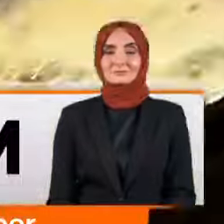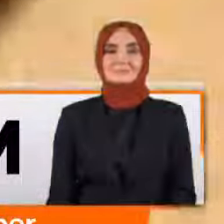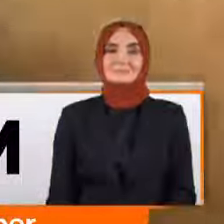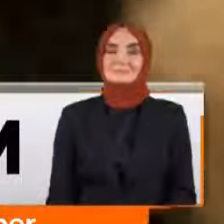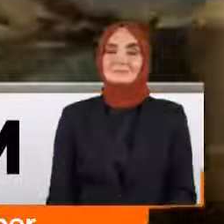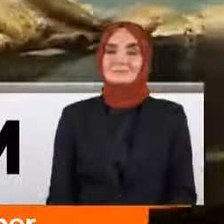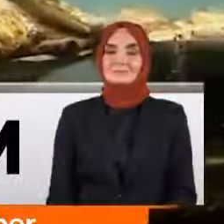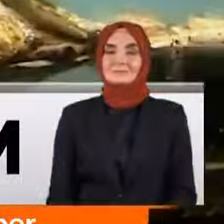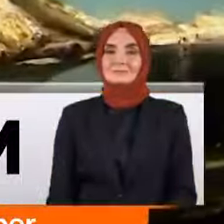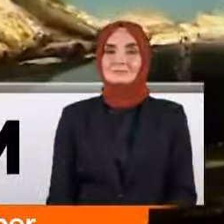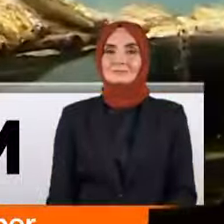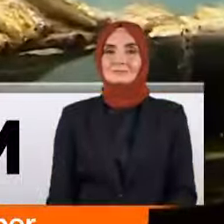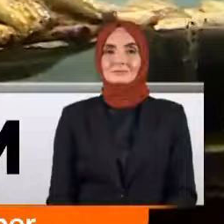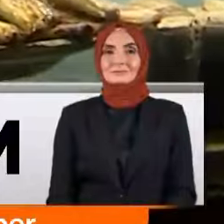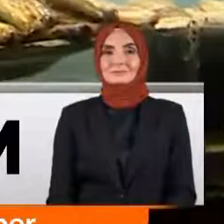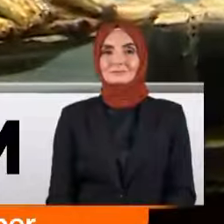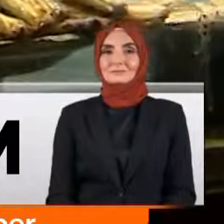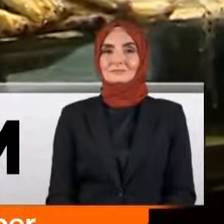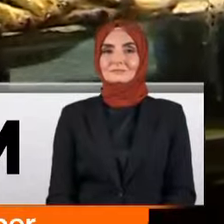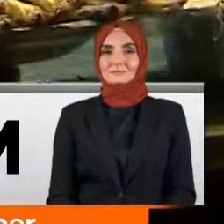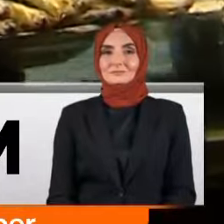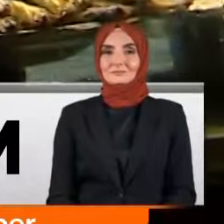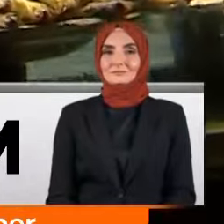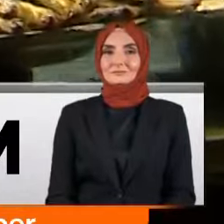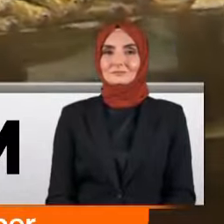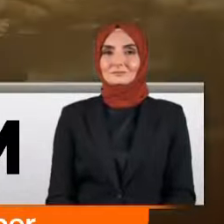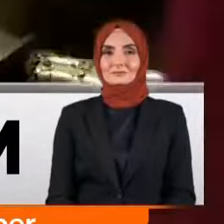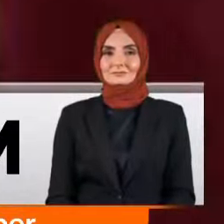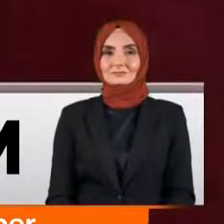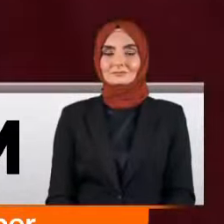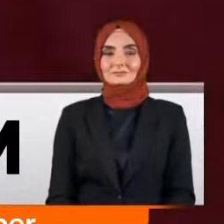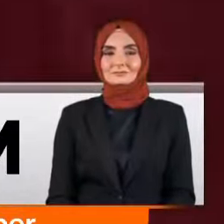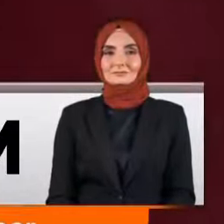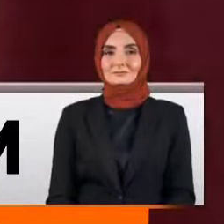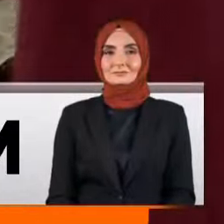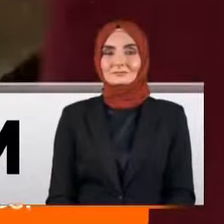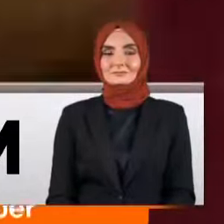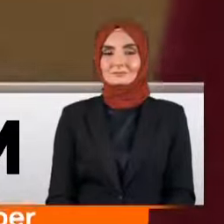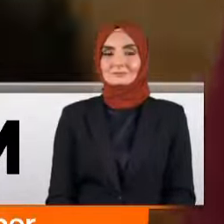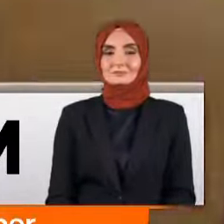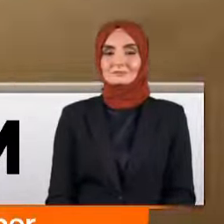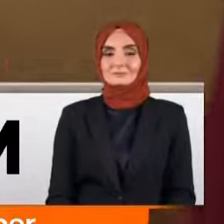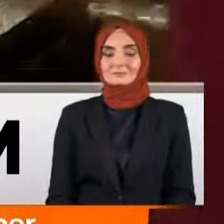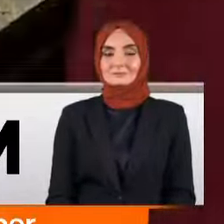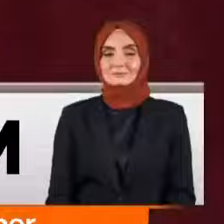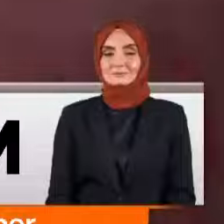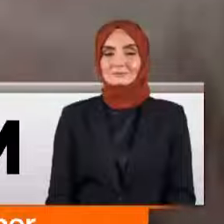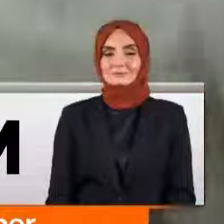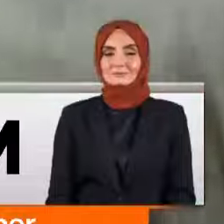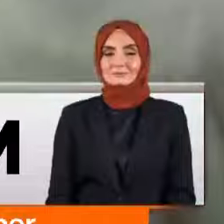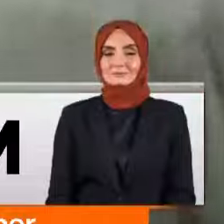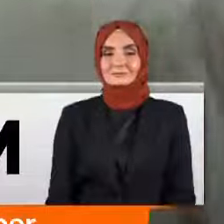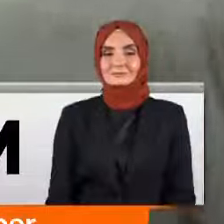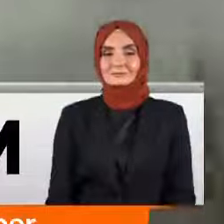çok ızgaraya uygun, elverişli, yağlı bir balıktır. Okyanus balığıdır. Omega 3 olarak da çok çok aşırı zengin bir balık.